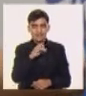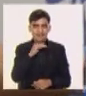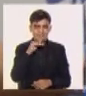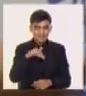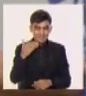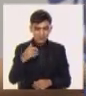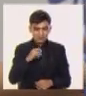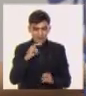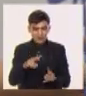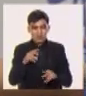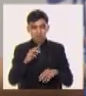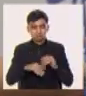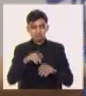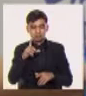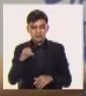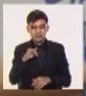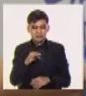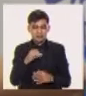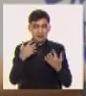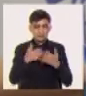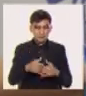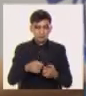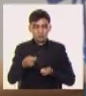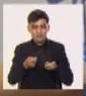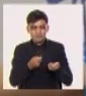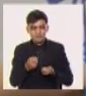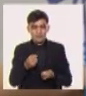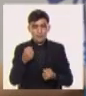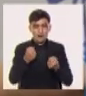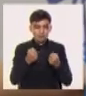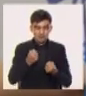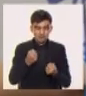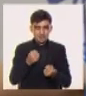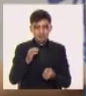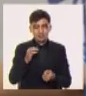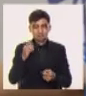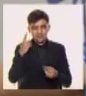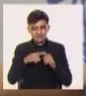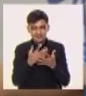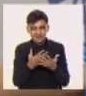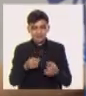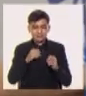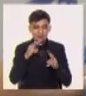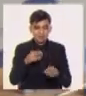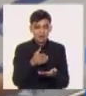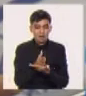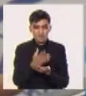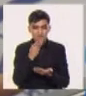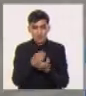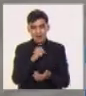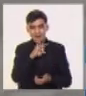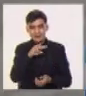специальность электроэнергетика, автоматизация и управление, машины и оборудование и все специальности по направлению